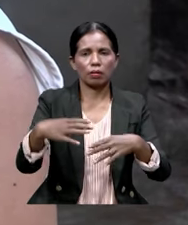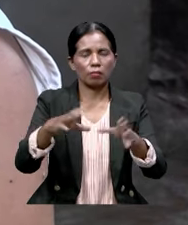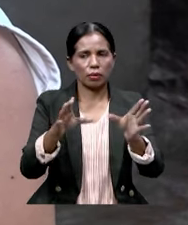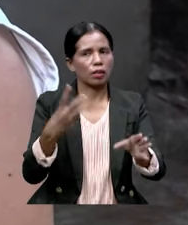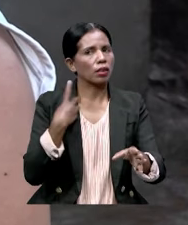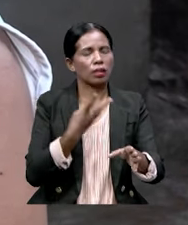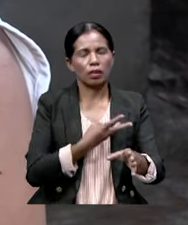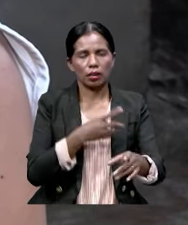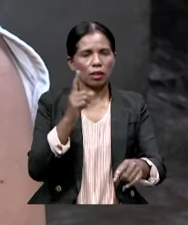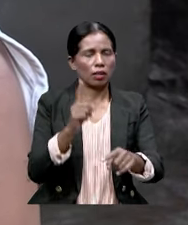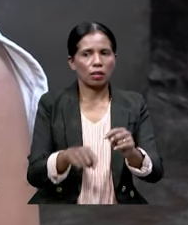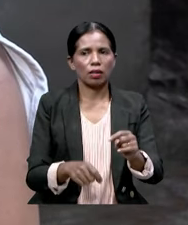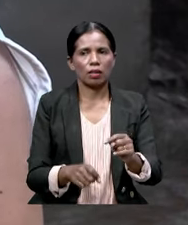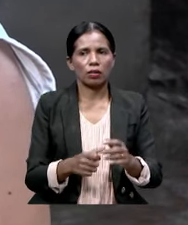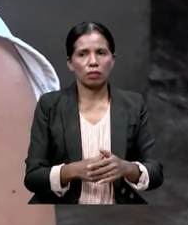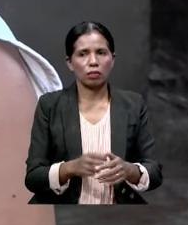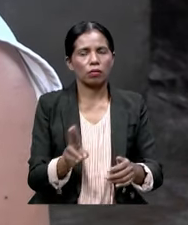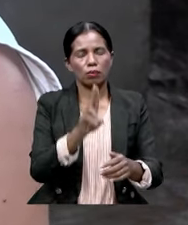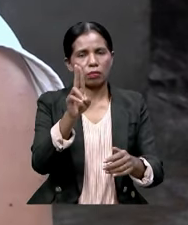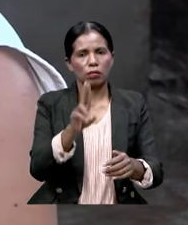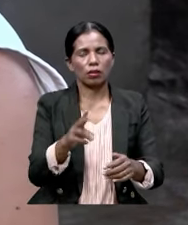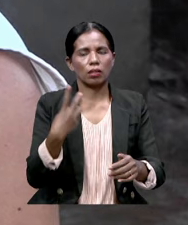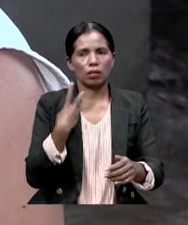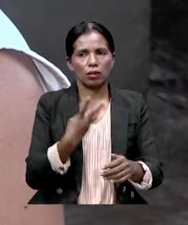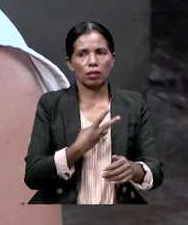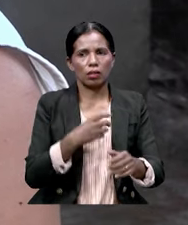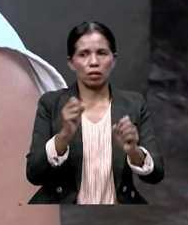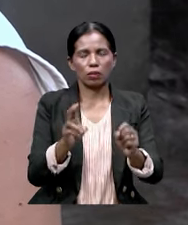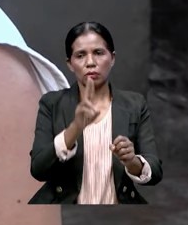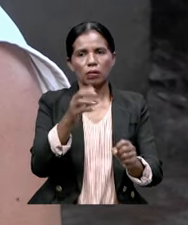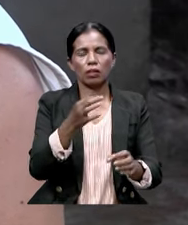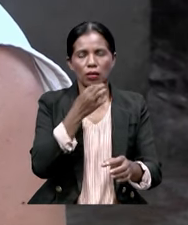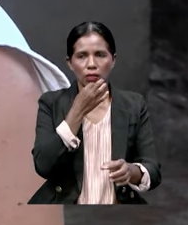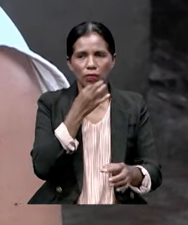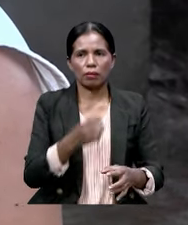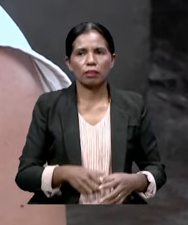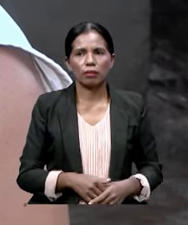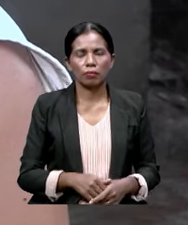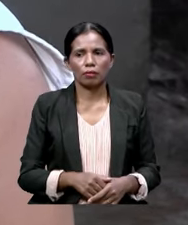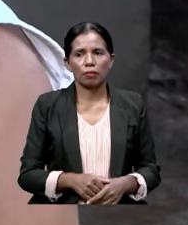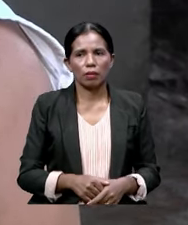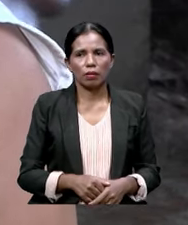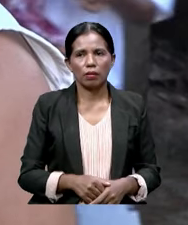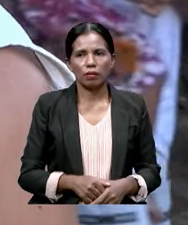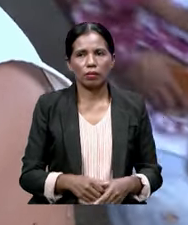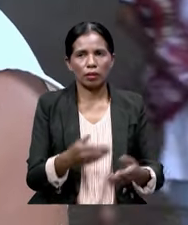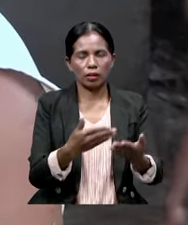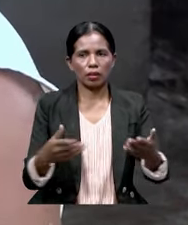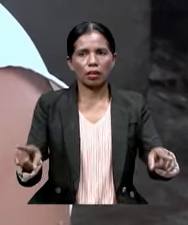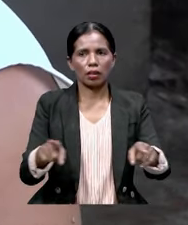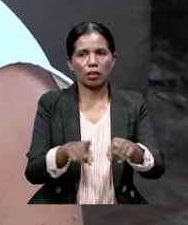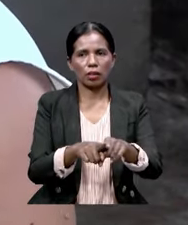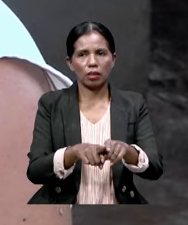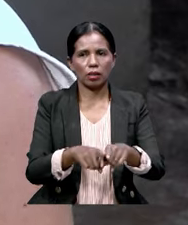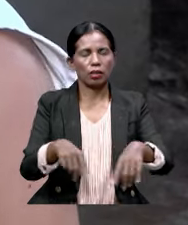ita la bela utilija tu be uja hudehan i sasan sira ne sang motor